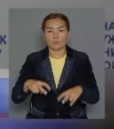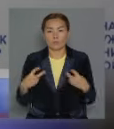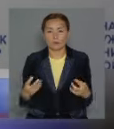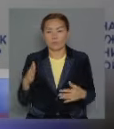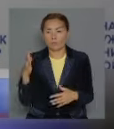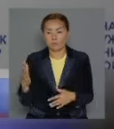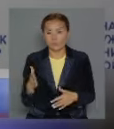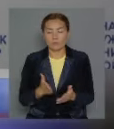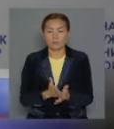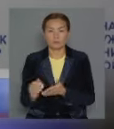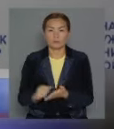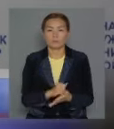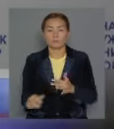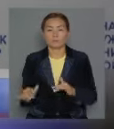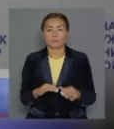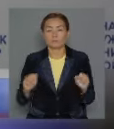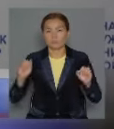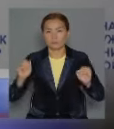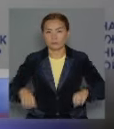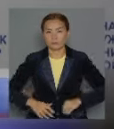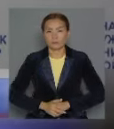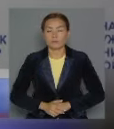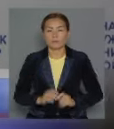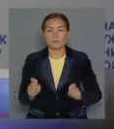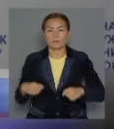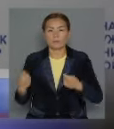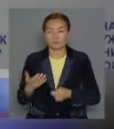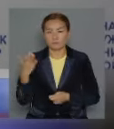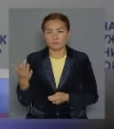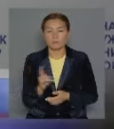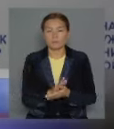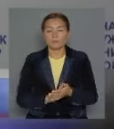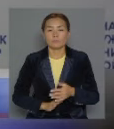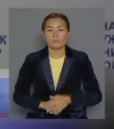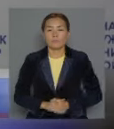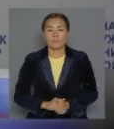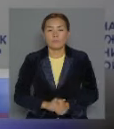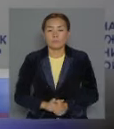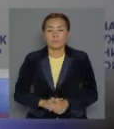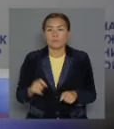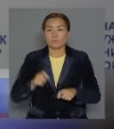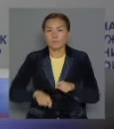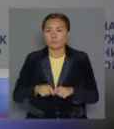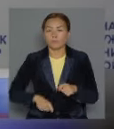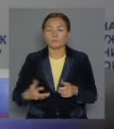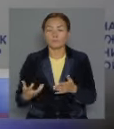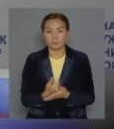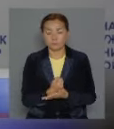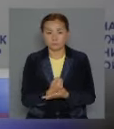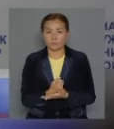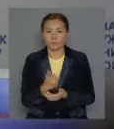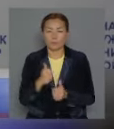жерде, тиісті құжаттарын сол жерге апарып тапсырады. Тапсырғаннан кейін, ары қарай тексерсе өткеннен кейін,